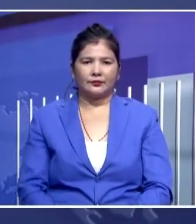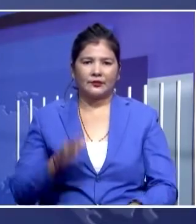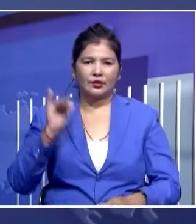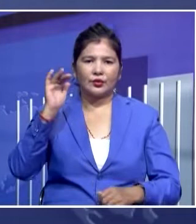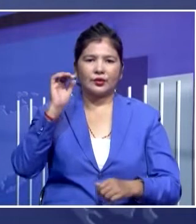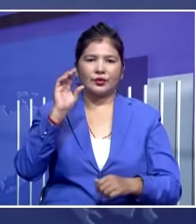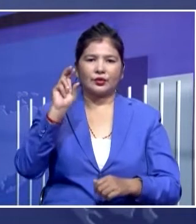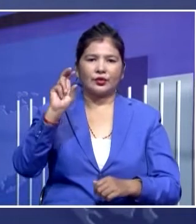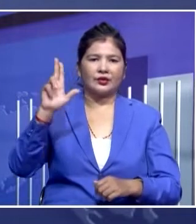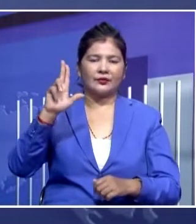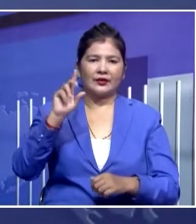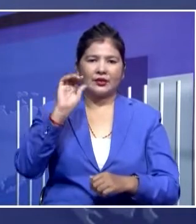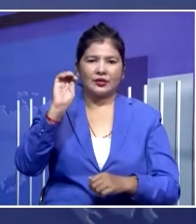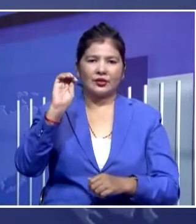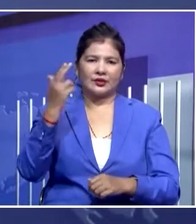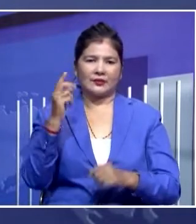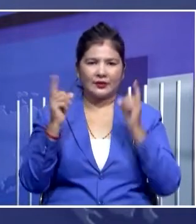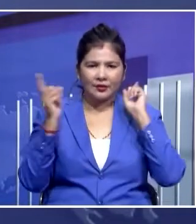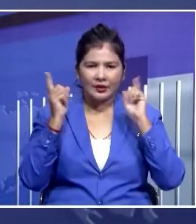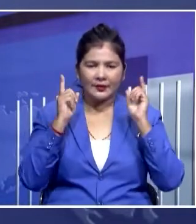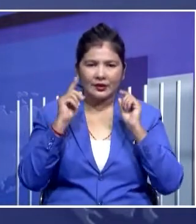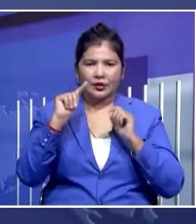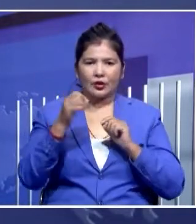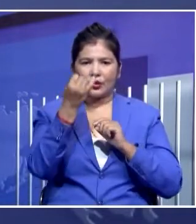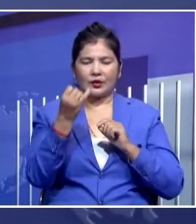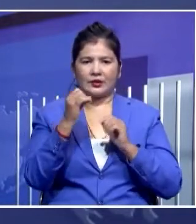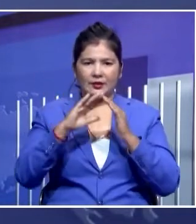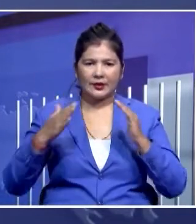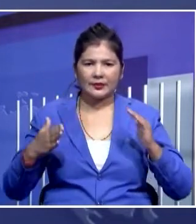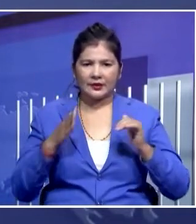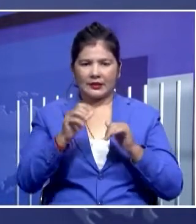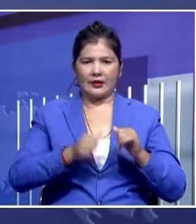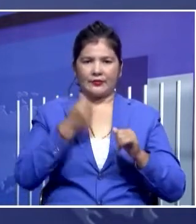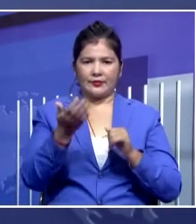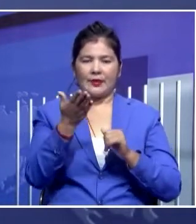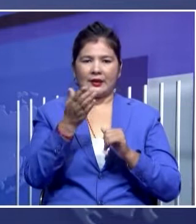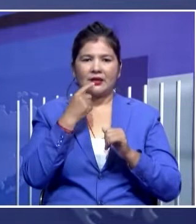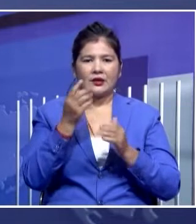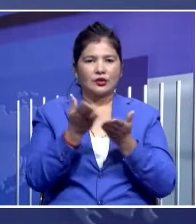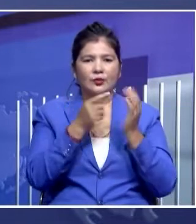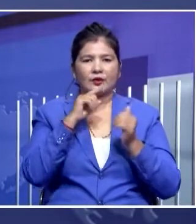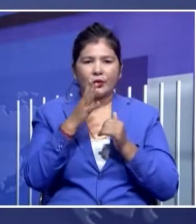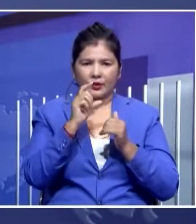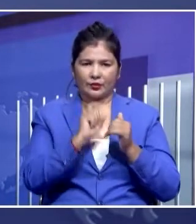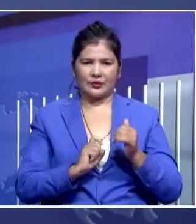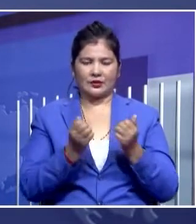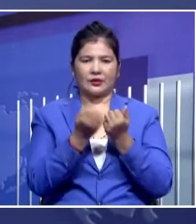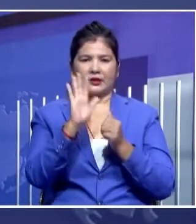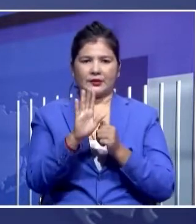डोटीको दिपायल सिलगढी नगरपालिका साथ कोइरेलीका बाढी पीडितले आफ्नो माग सम्बोधन नभएको गुनासो गरेका